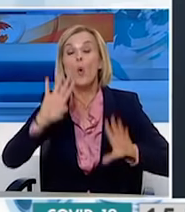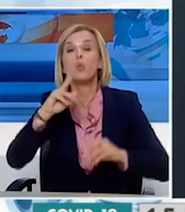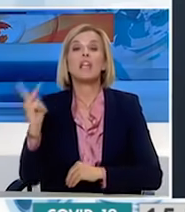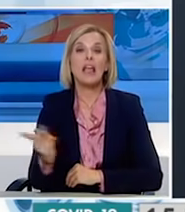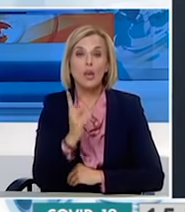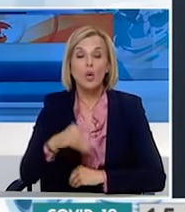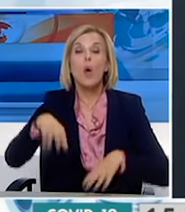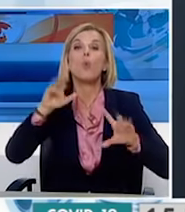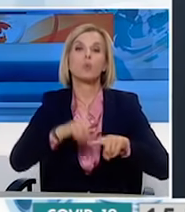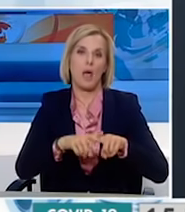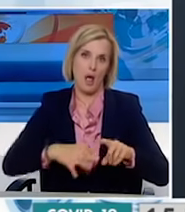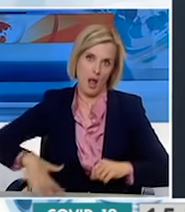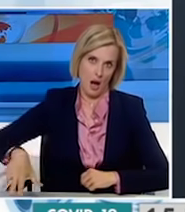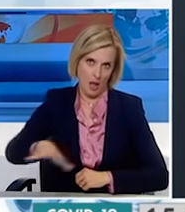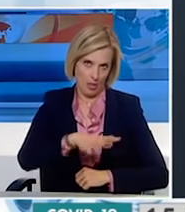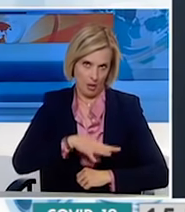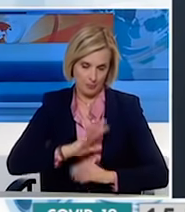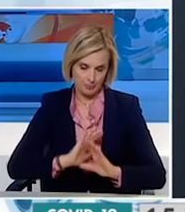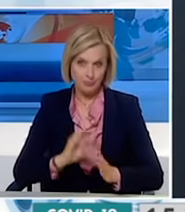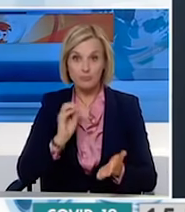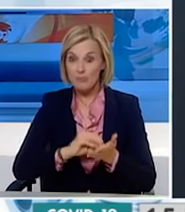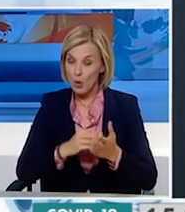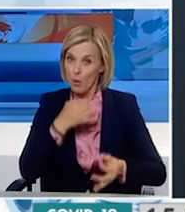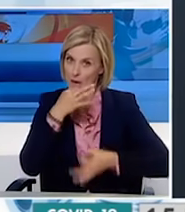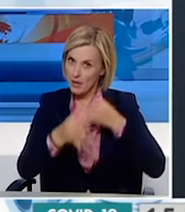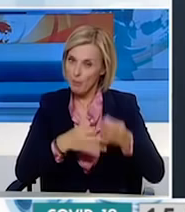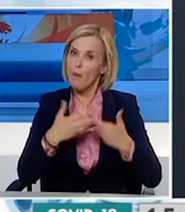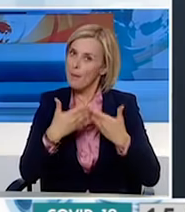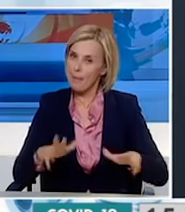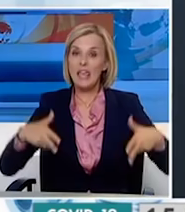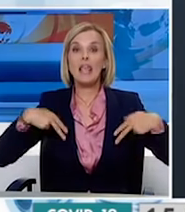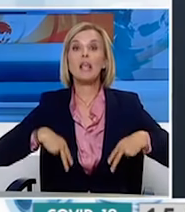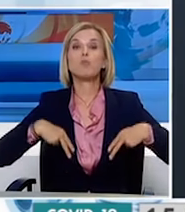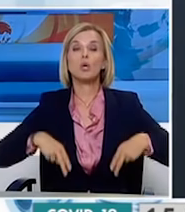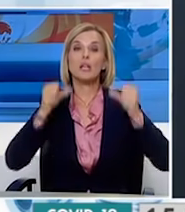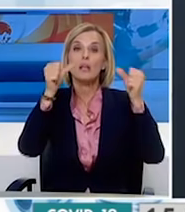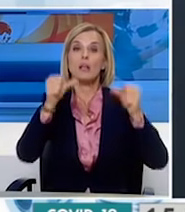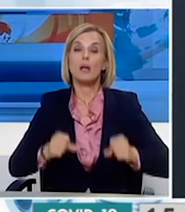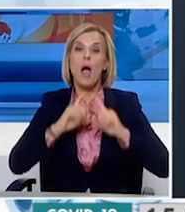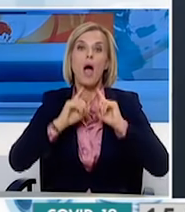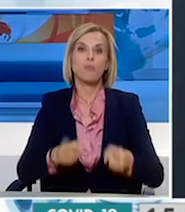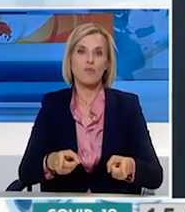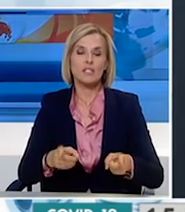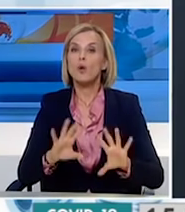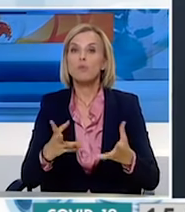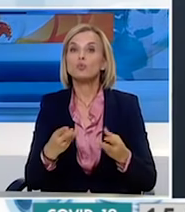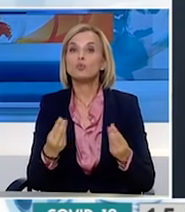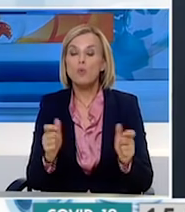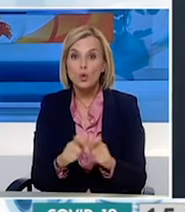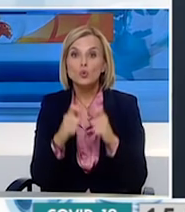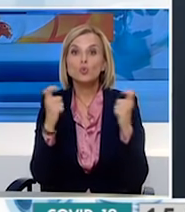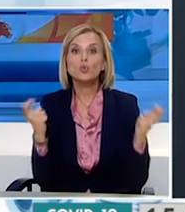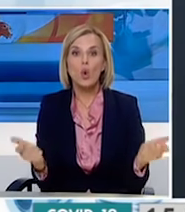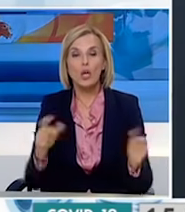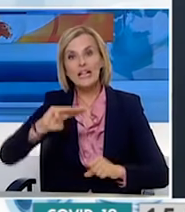πολίτες. Στη συνέχεια θα ήθελα επίσης να σας ενημερώσω ότι εκδόθηκε υπουργική απόφαση για τους όρους επαναλειτουργίας των σχολείων, ξεκινώντας από την